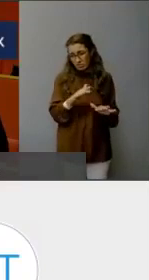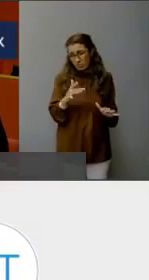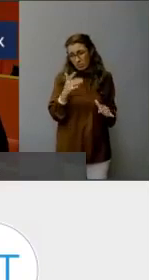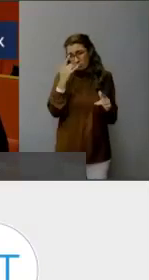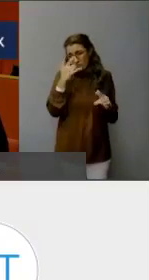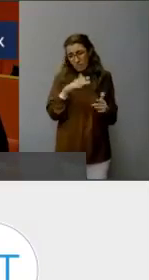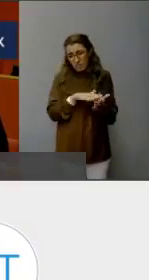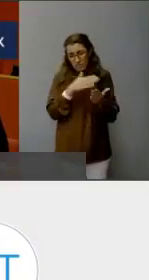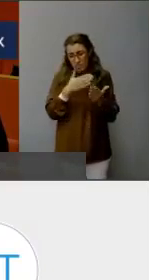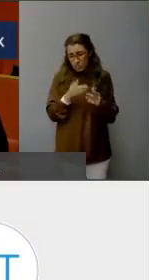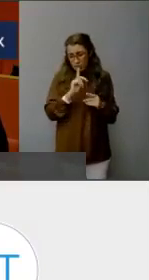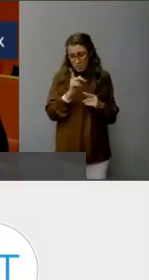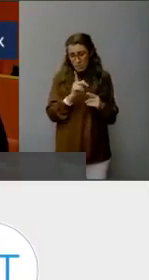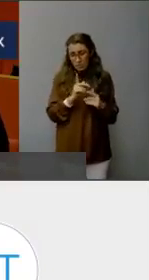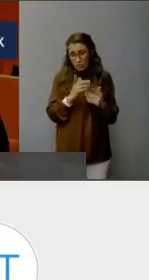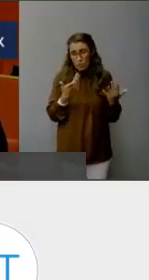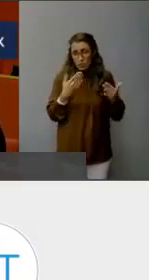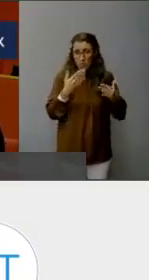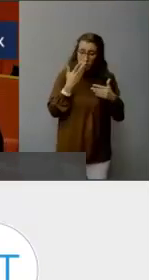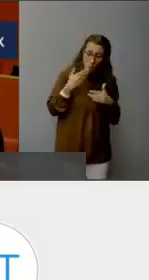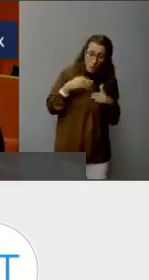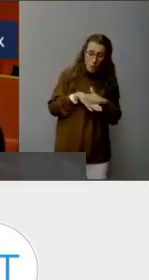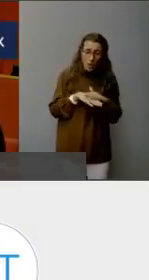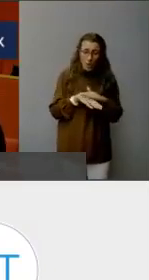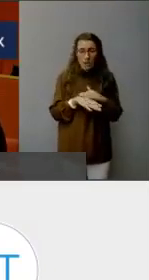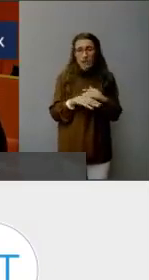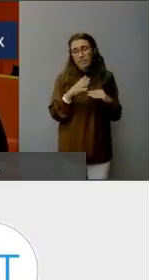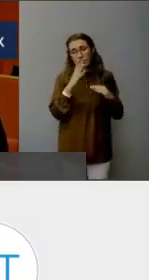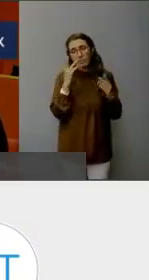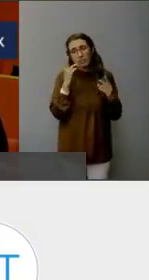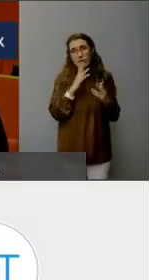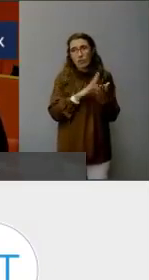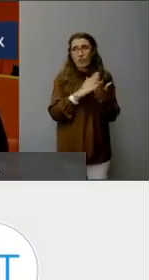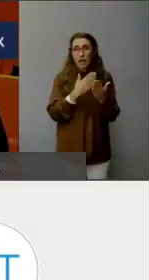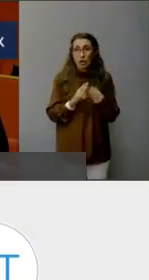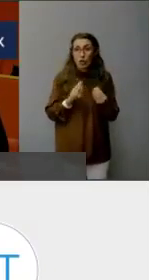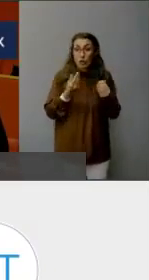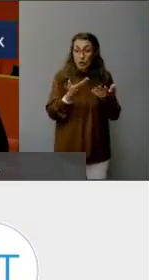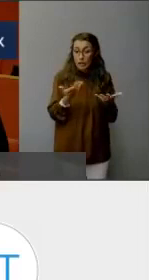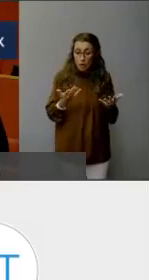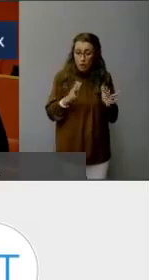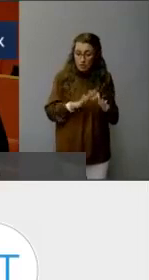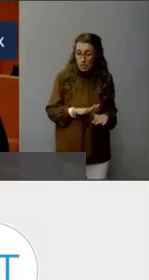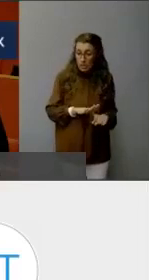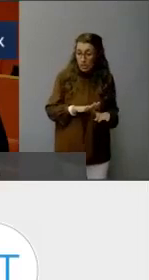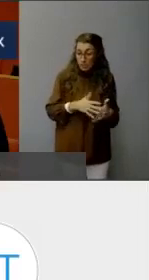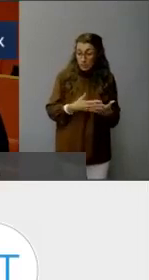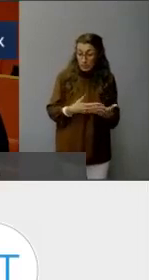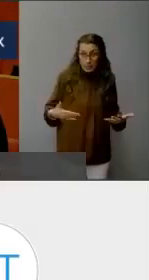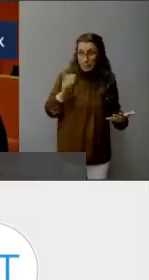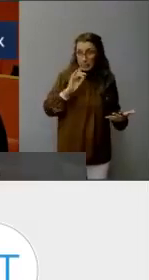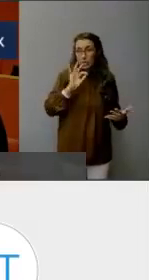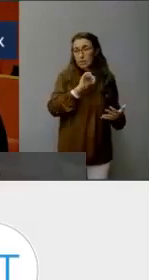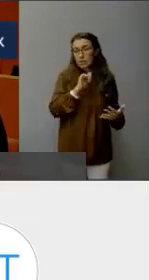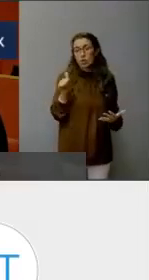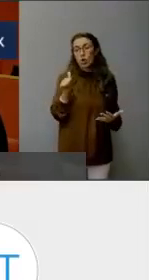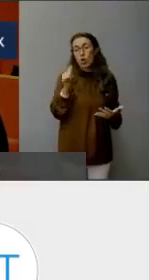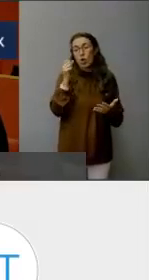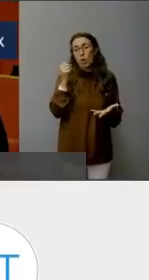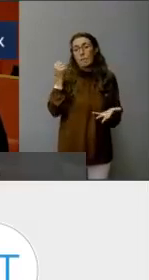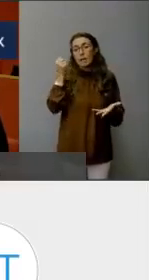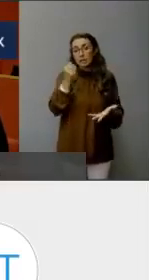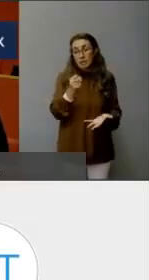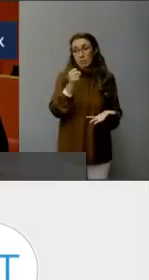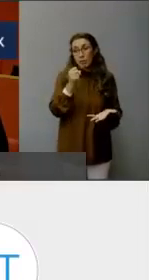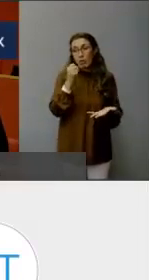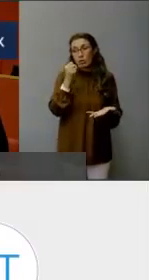valorizzazione valorizzazione sicuramente ma del unicamente di un patrimonio privato attenzione lo abbiamo sottolineato molti fanno finta di